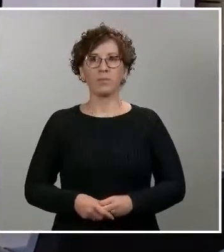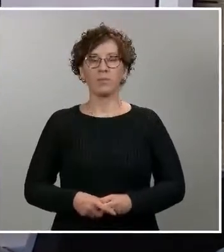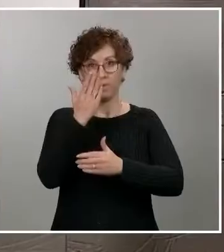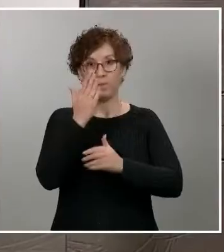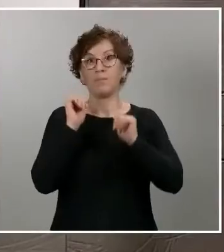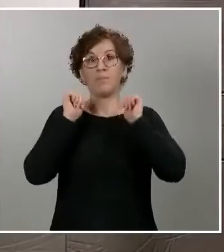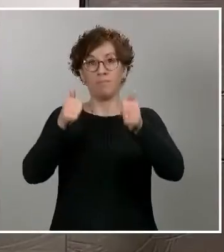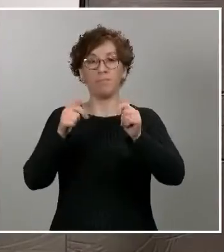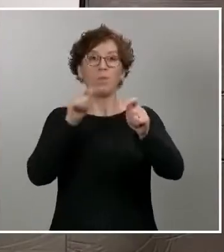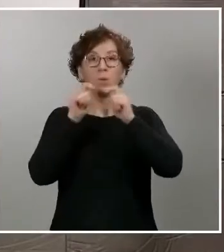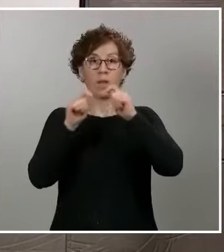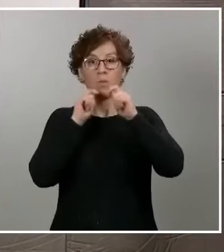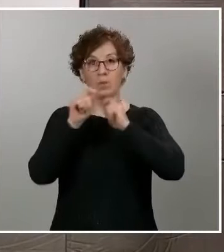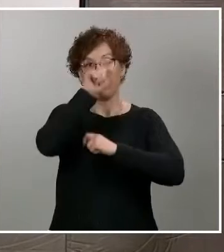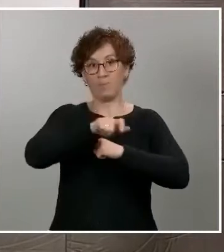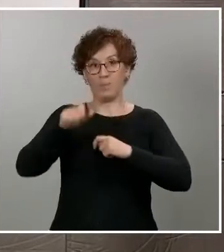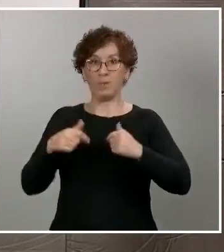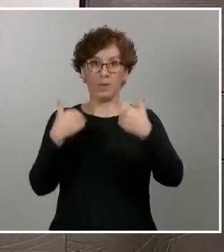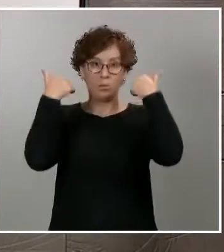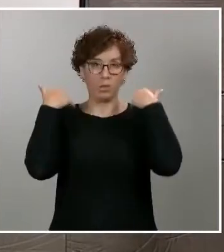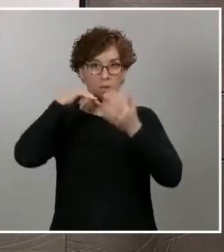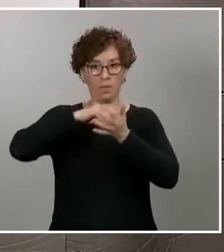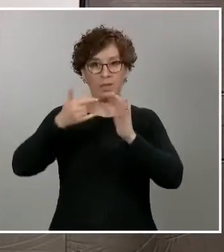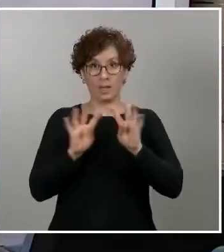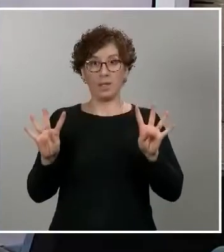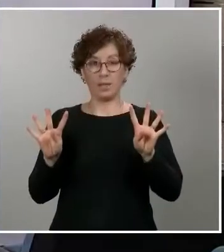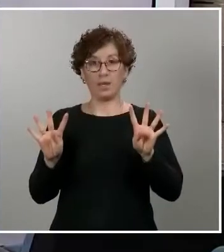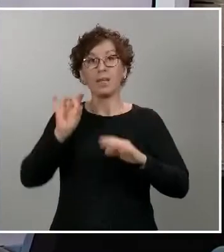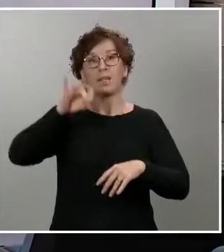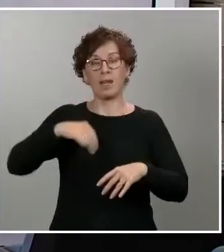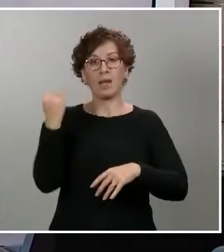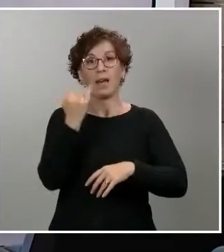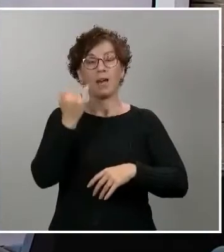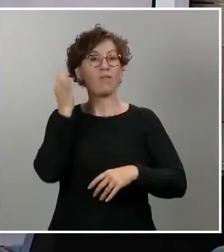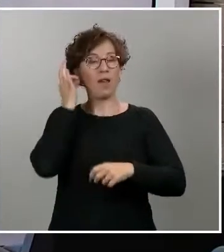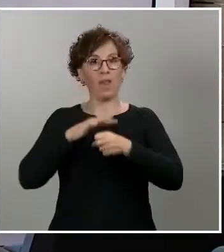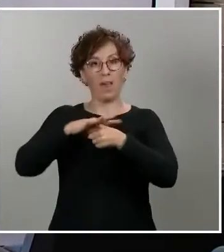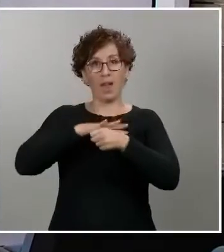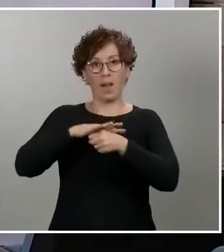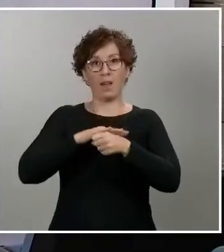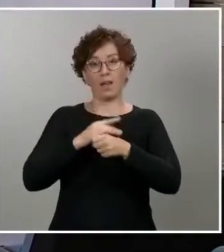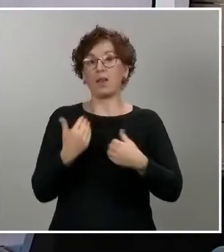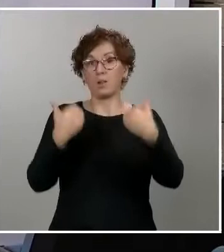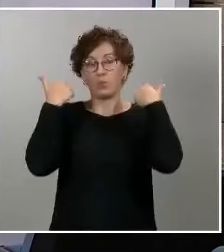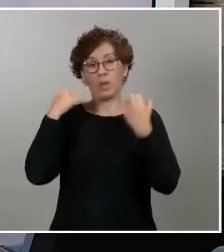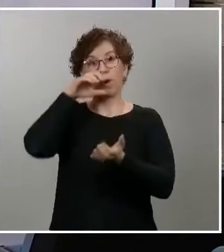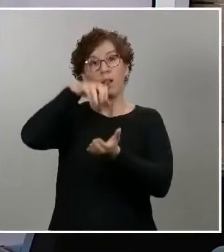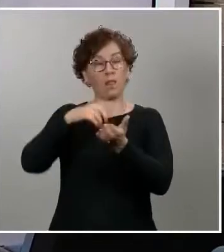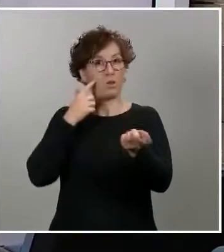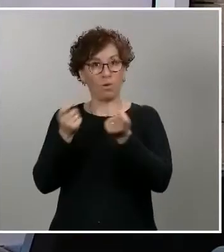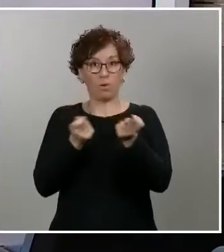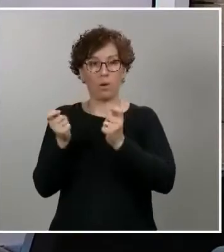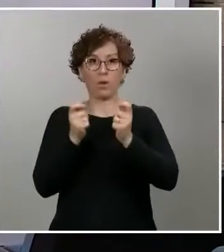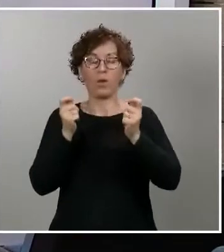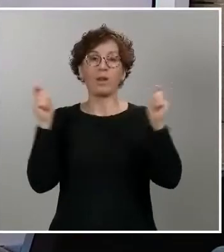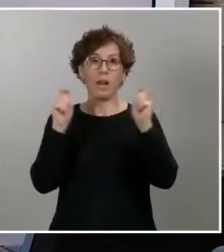L'absència de Fernando Simón, qui ha donat positiu en coronavirus, ha fet que s'encarregue de donar les dades sobre els nous casos